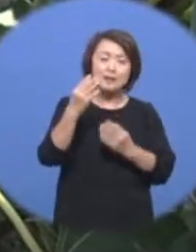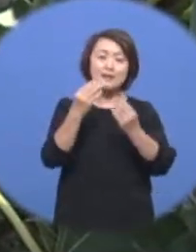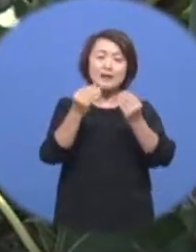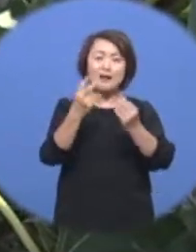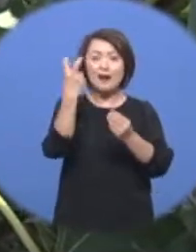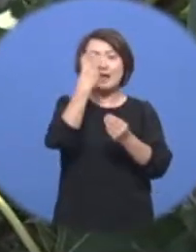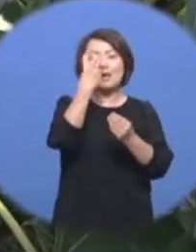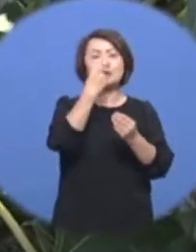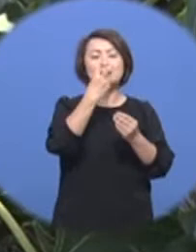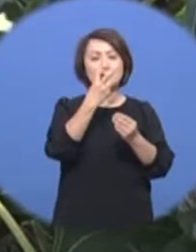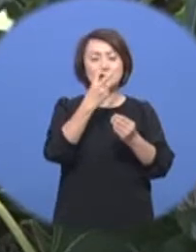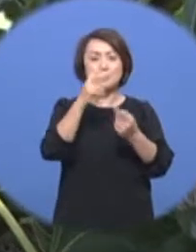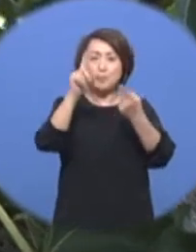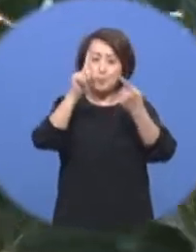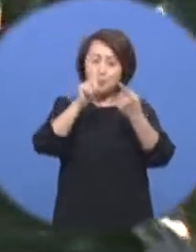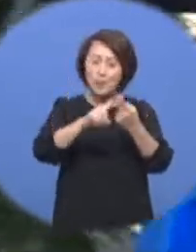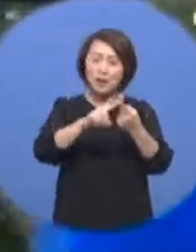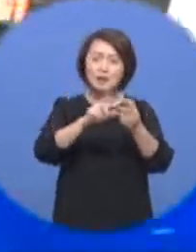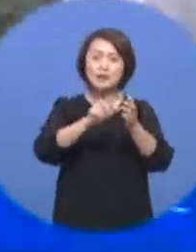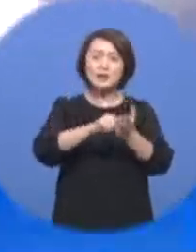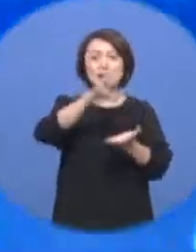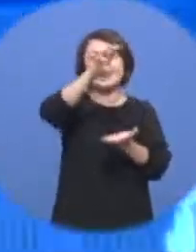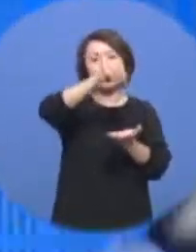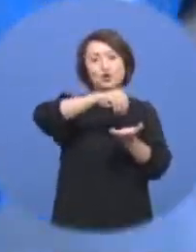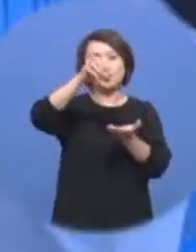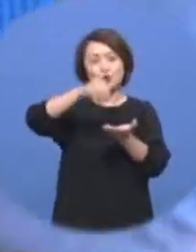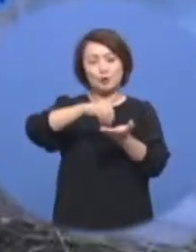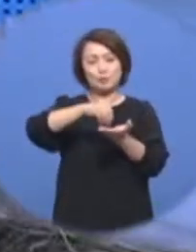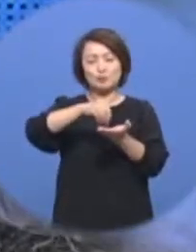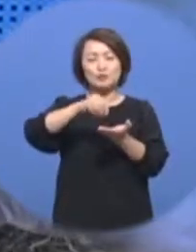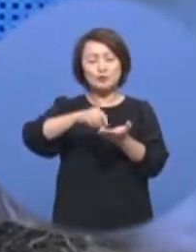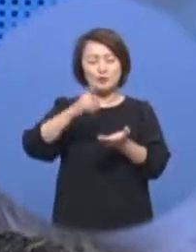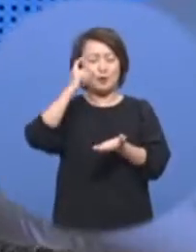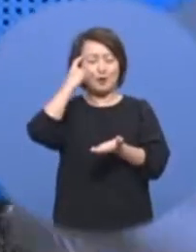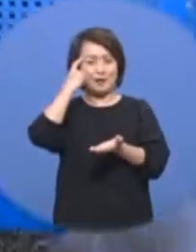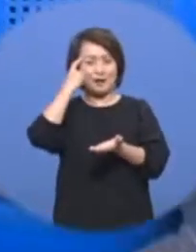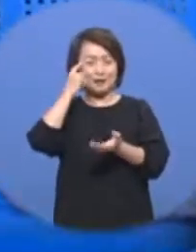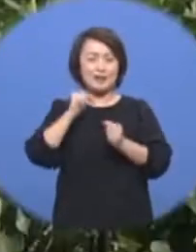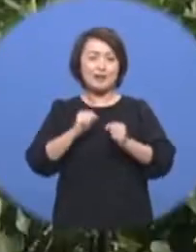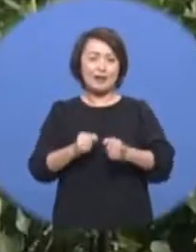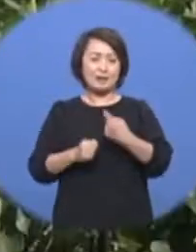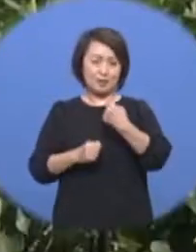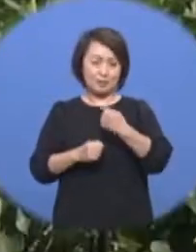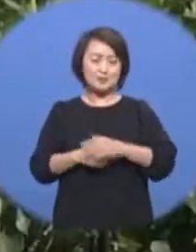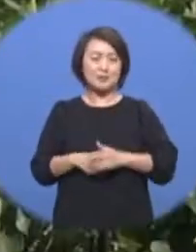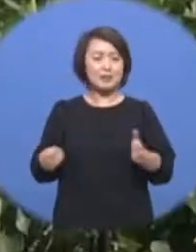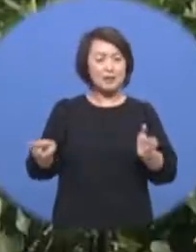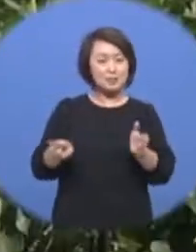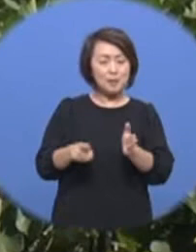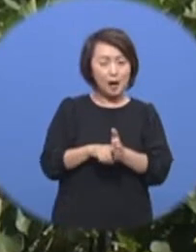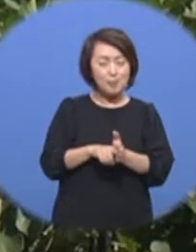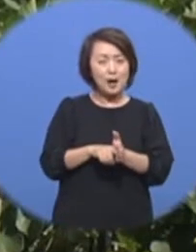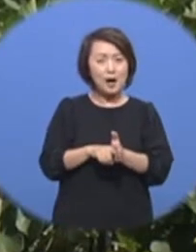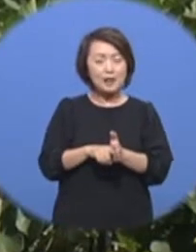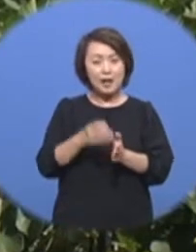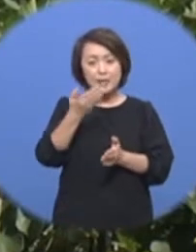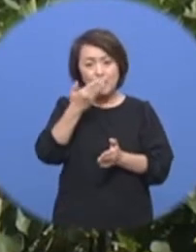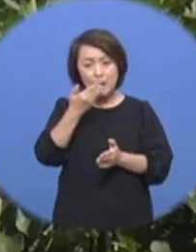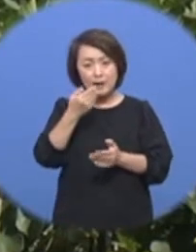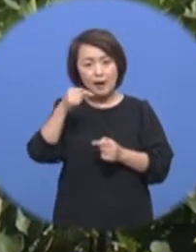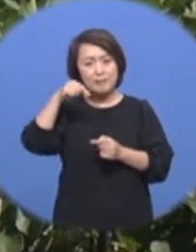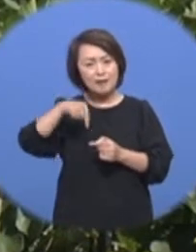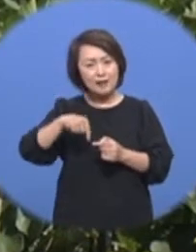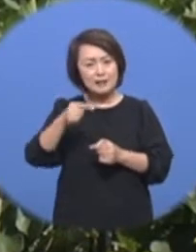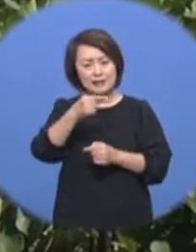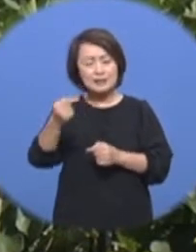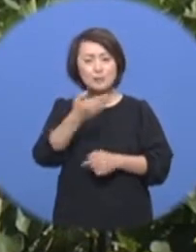認して、もうベストのタイミングを収穫することをこだわってます。 もう今まで食べたイチジクの中で一番お